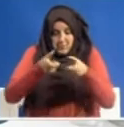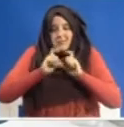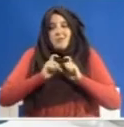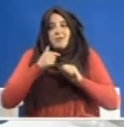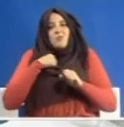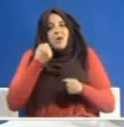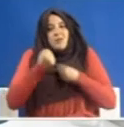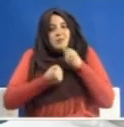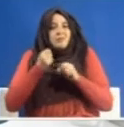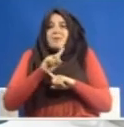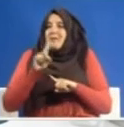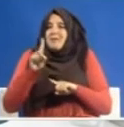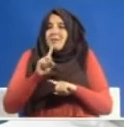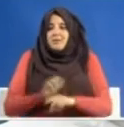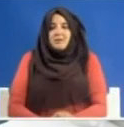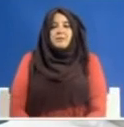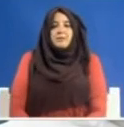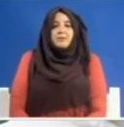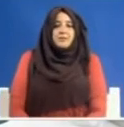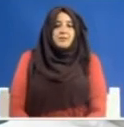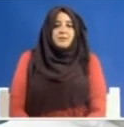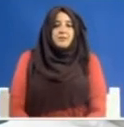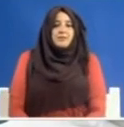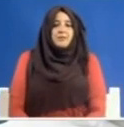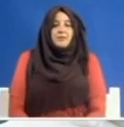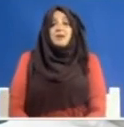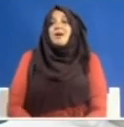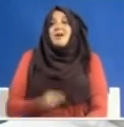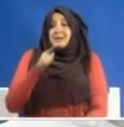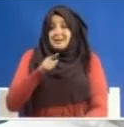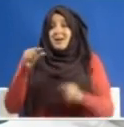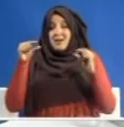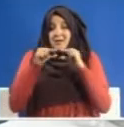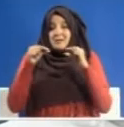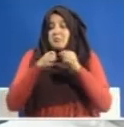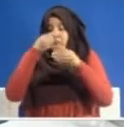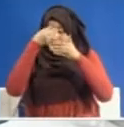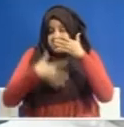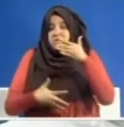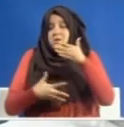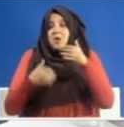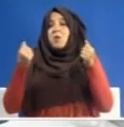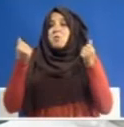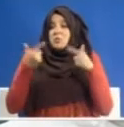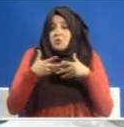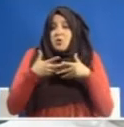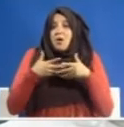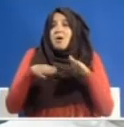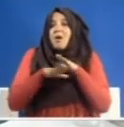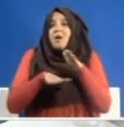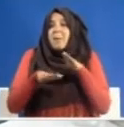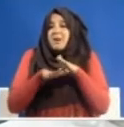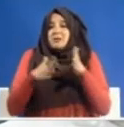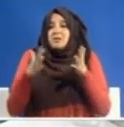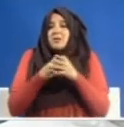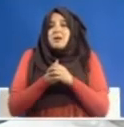وجه المقابلة. ثم نستنبط جملة من القواعد التي ذكرها العلماء، أذكر سبيل المثال قاعدة